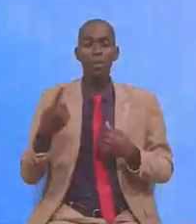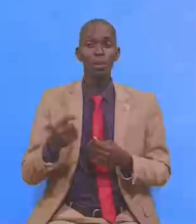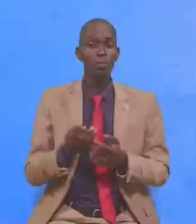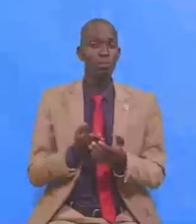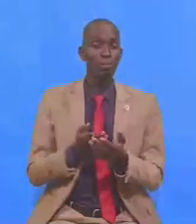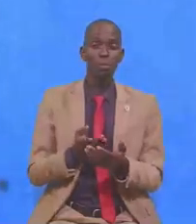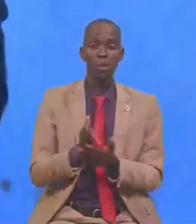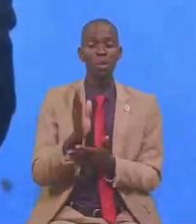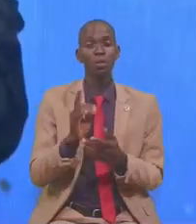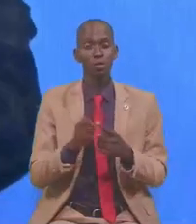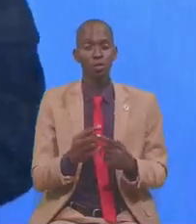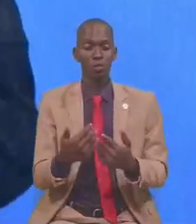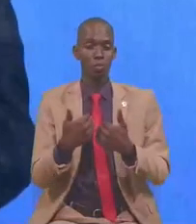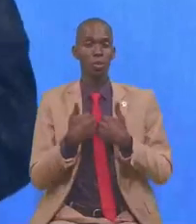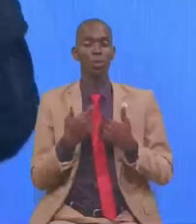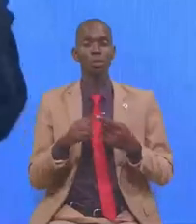posséder et d'avoir